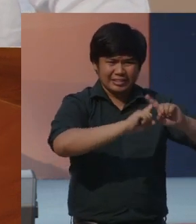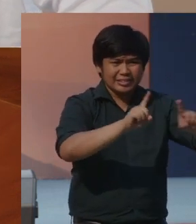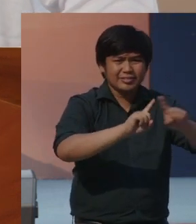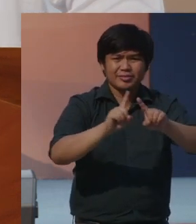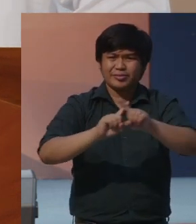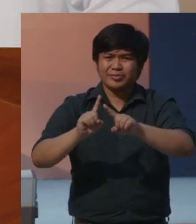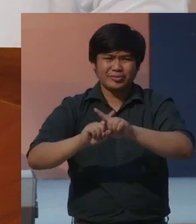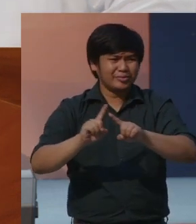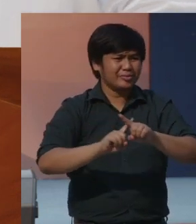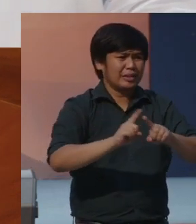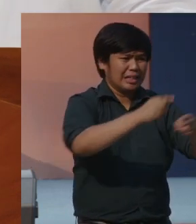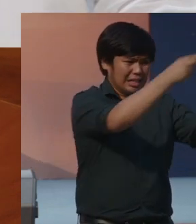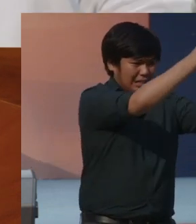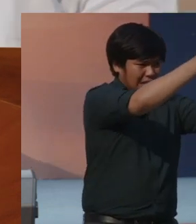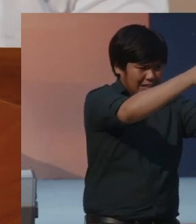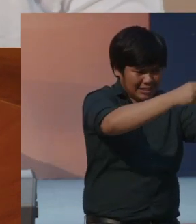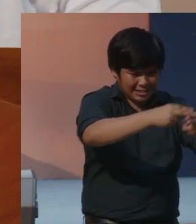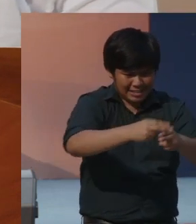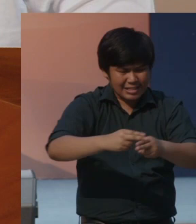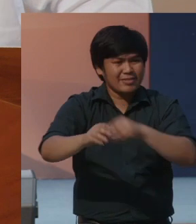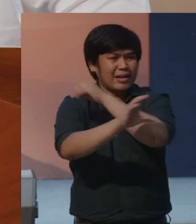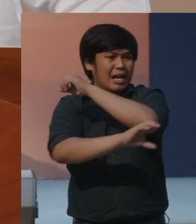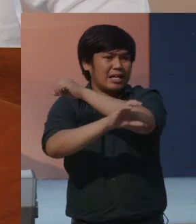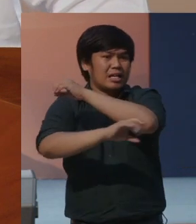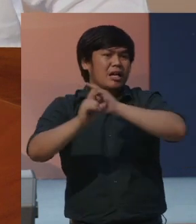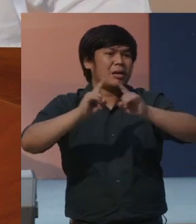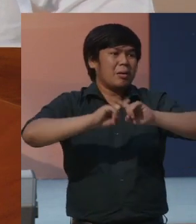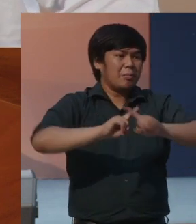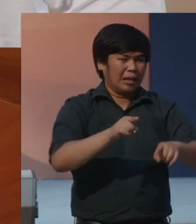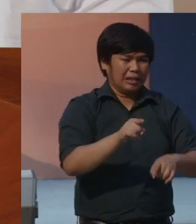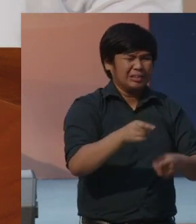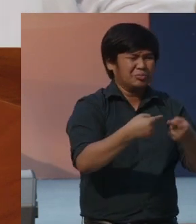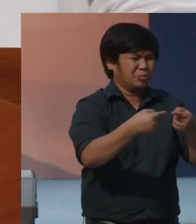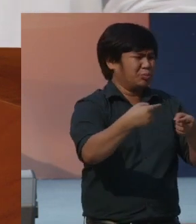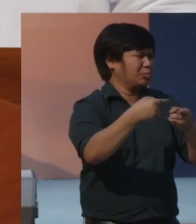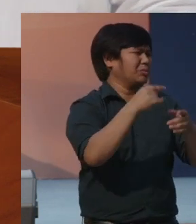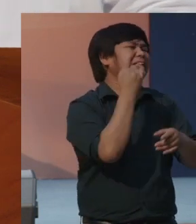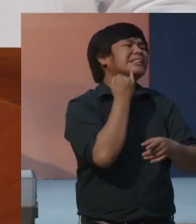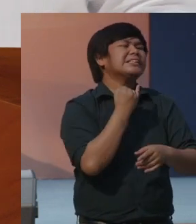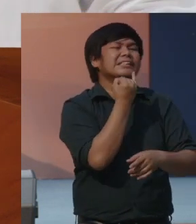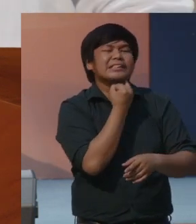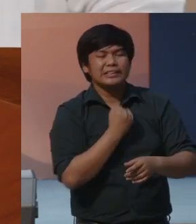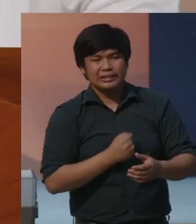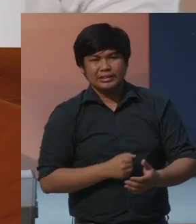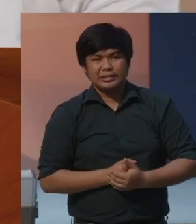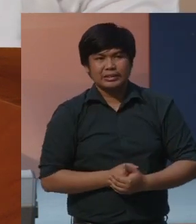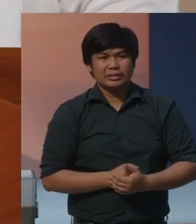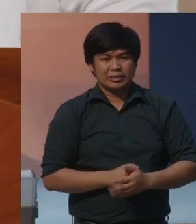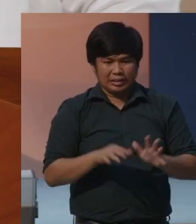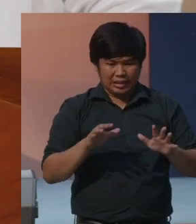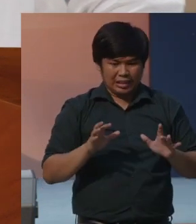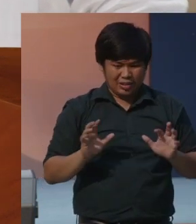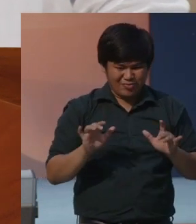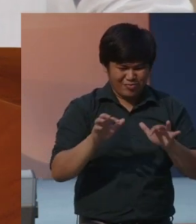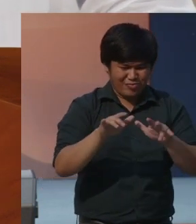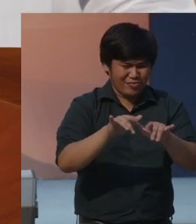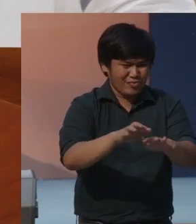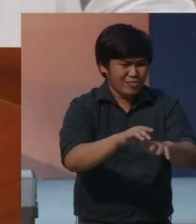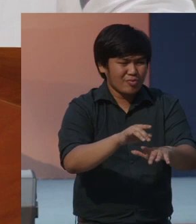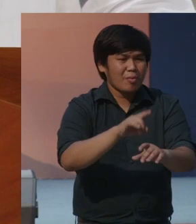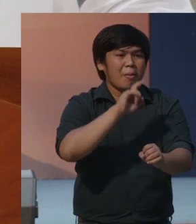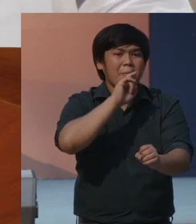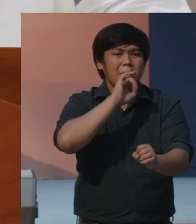minsan ng mga pangalan ng mga bansa, pero pare-pareho. Ito yung mga Canaanite nations na nag-occupy ng Promised